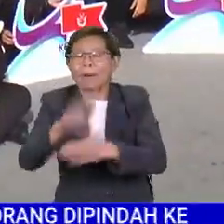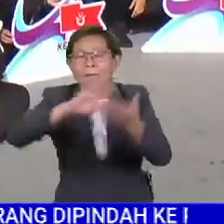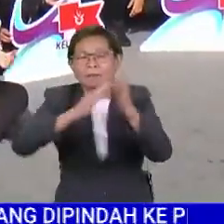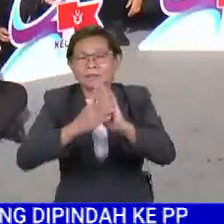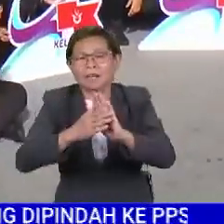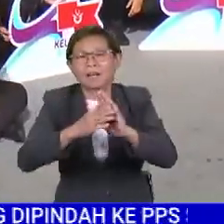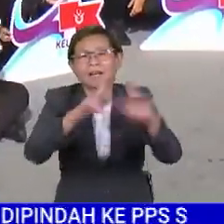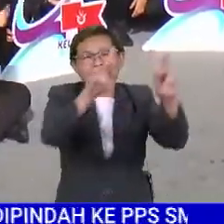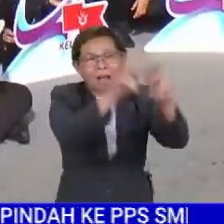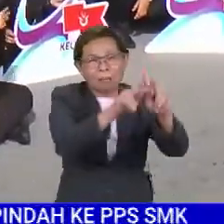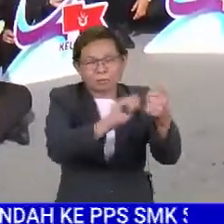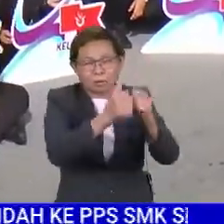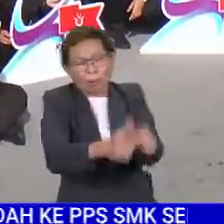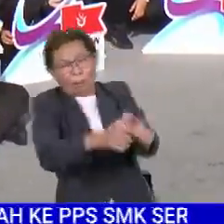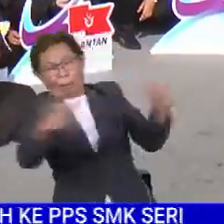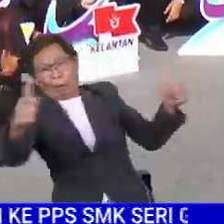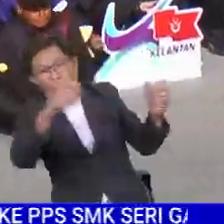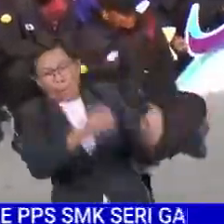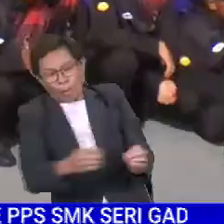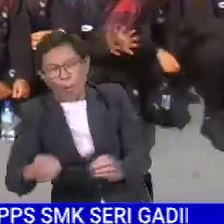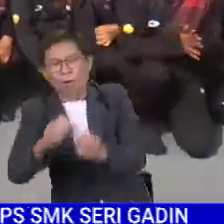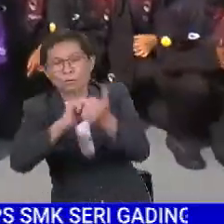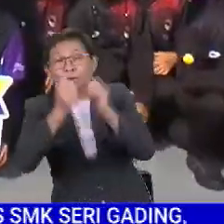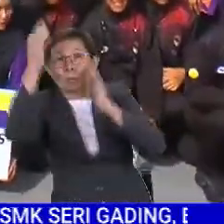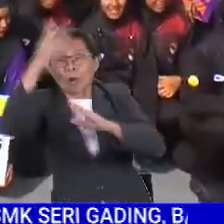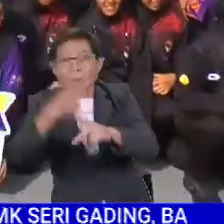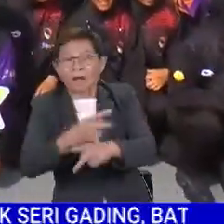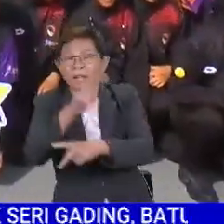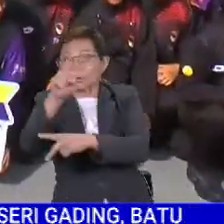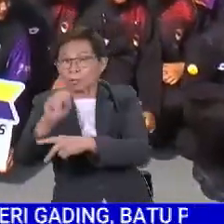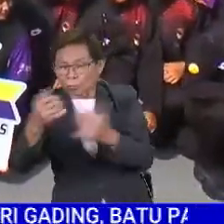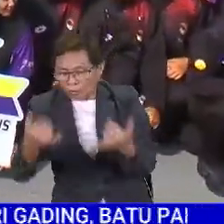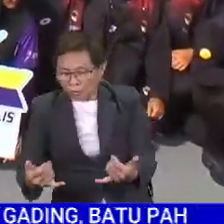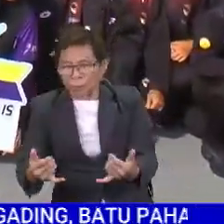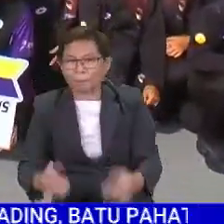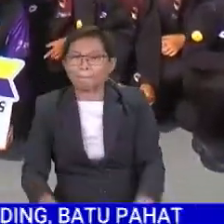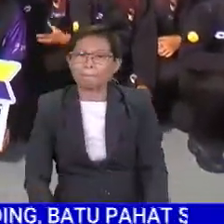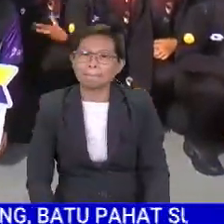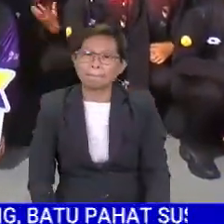menjadi perkampungan sukan terbesar bagi penganjuran Sukma edisi ke-20 kali ini.